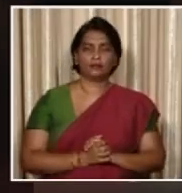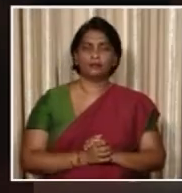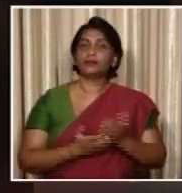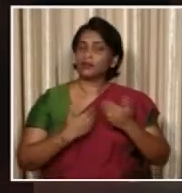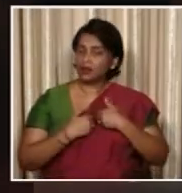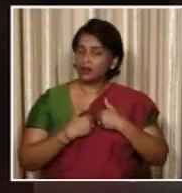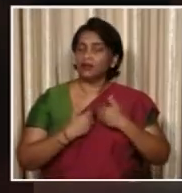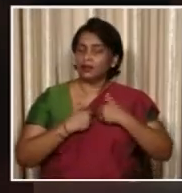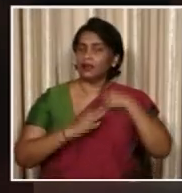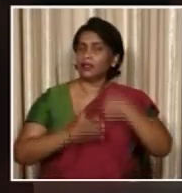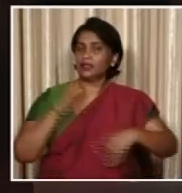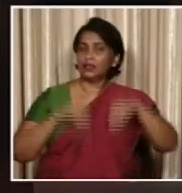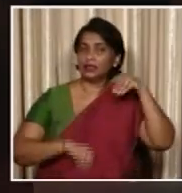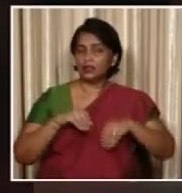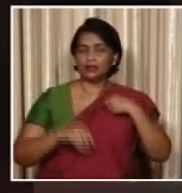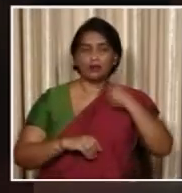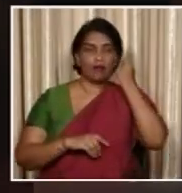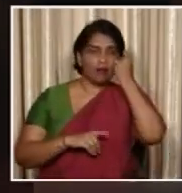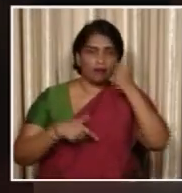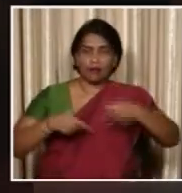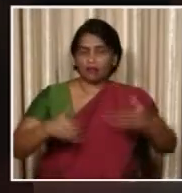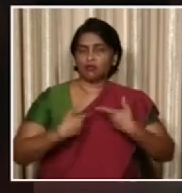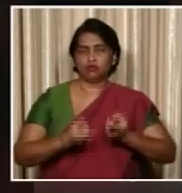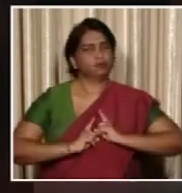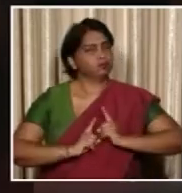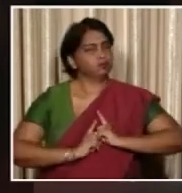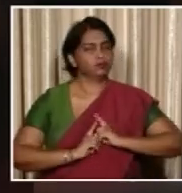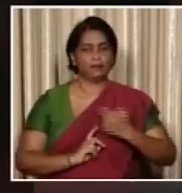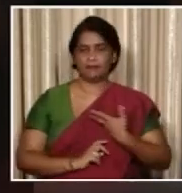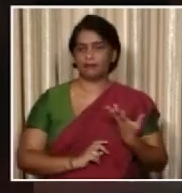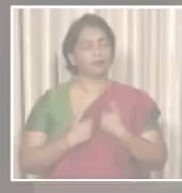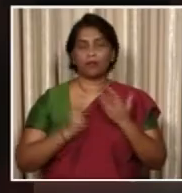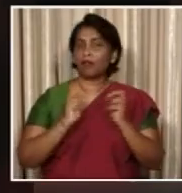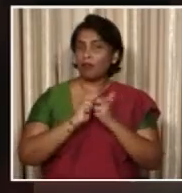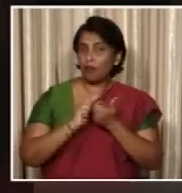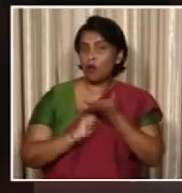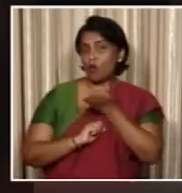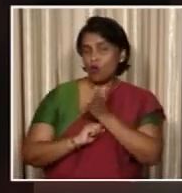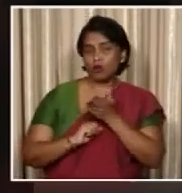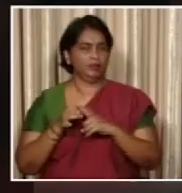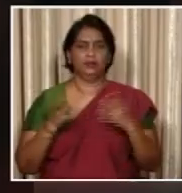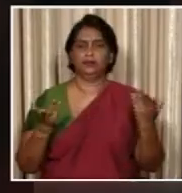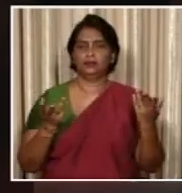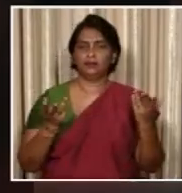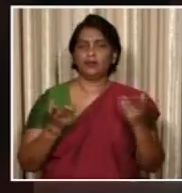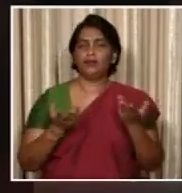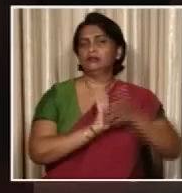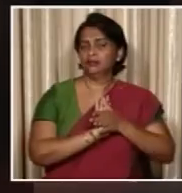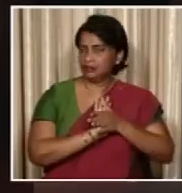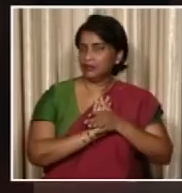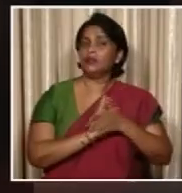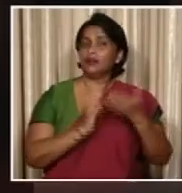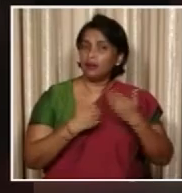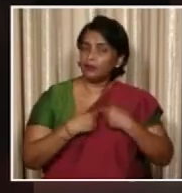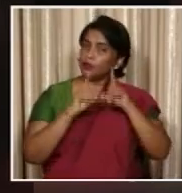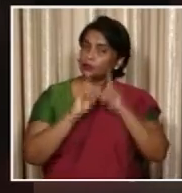අපිට අපේ දේශපාලන මතවාදවල තවදුරටත් හිර වෙලා එන්න පුළුවන් කමක් තිබුණේ නැහැ. මේ ප්‍රශ්න අපිව එකතු කරා.